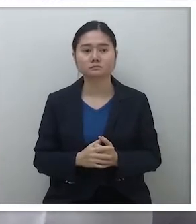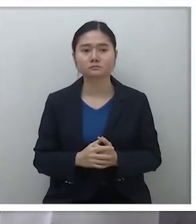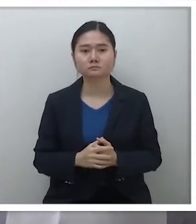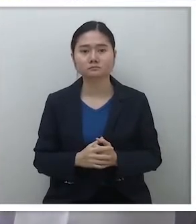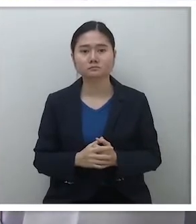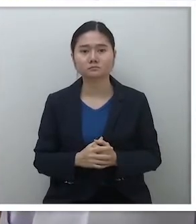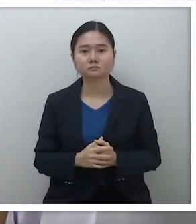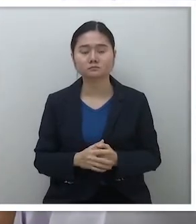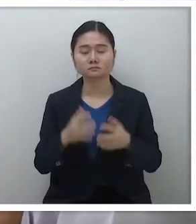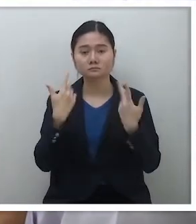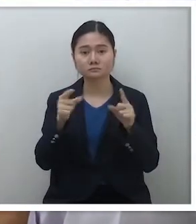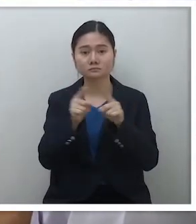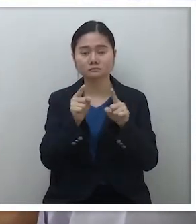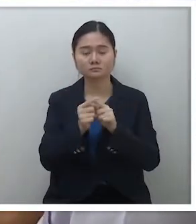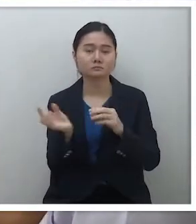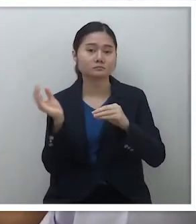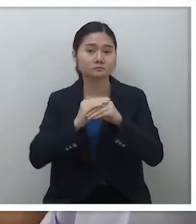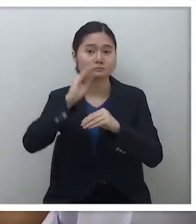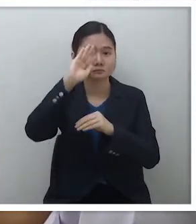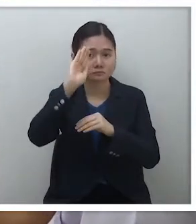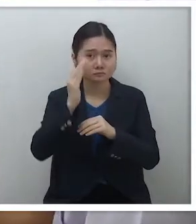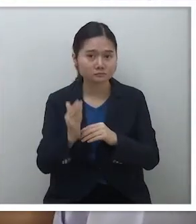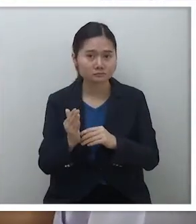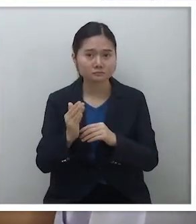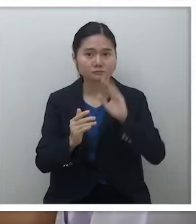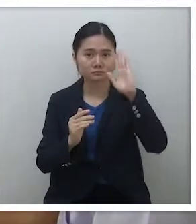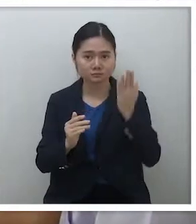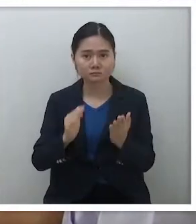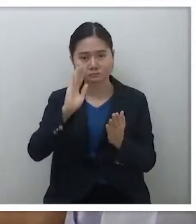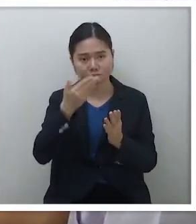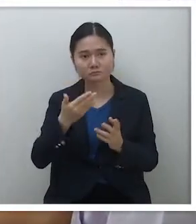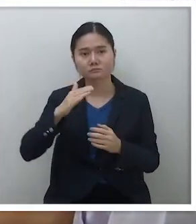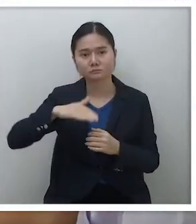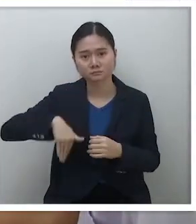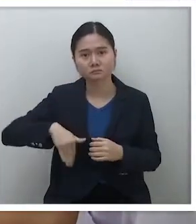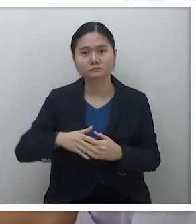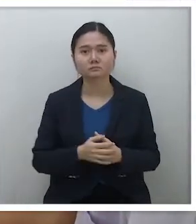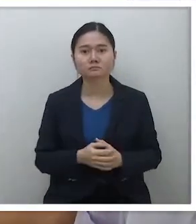อันนี้เราก็ค่อยมาใส่พุ่มกำหนดเป็นพุ่ม